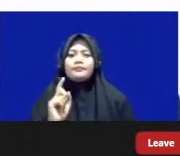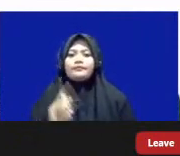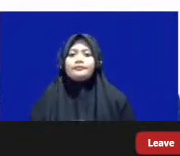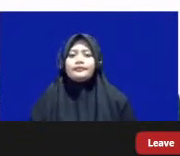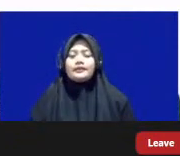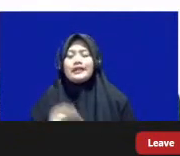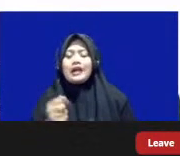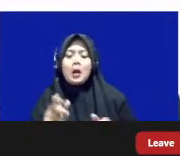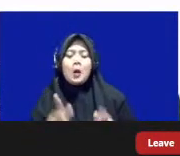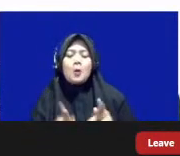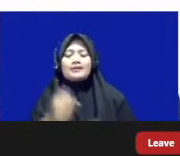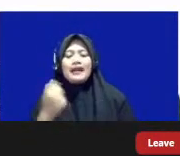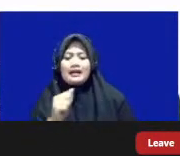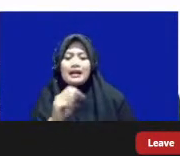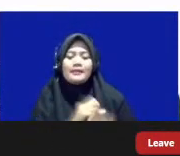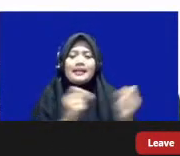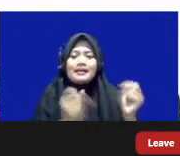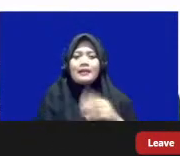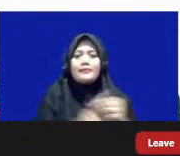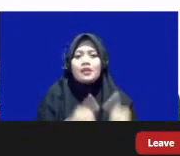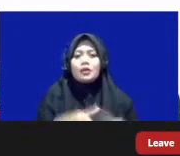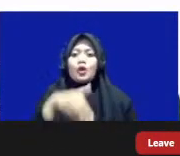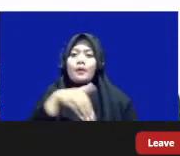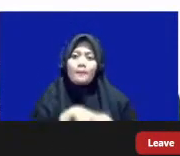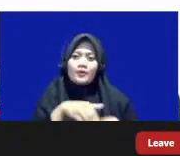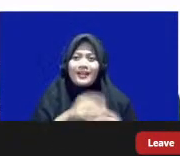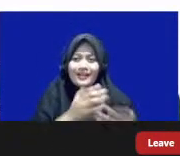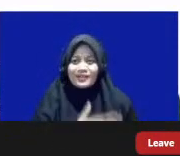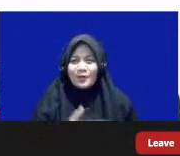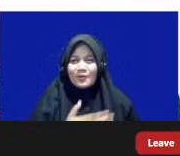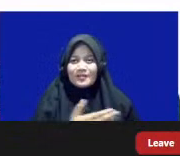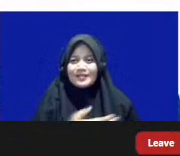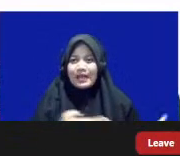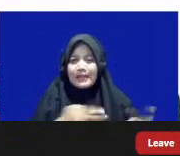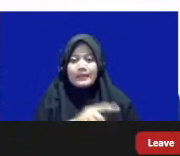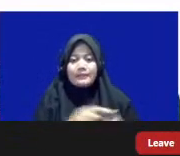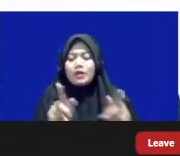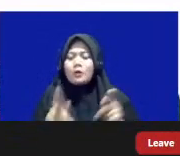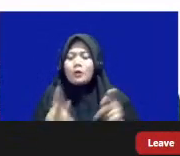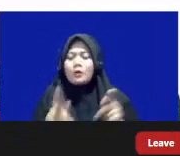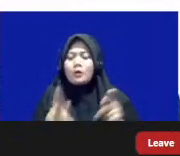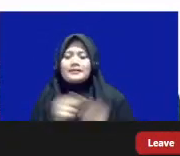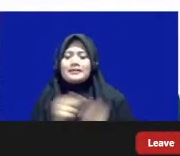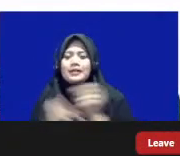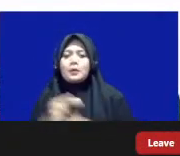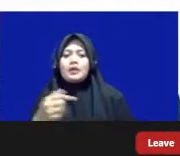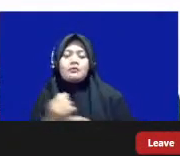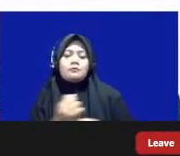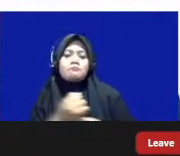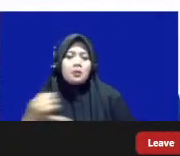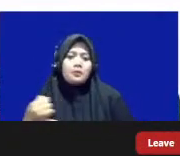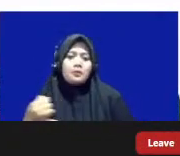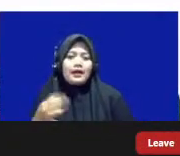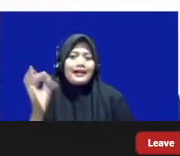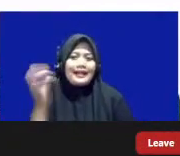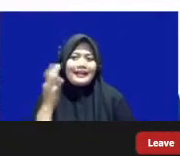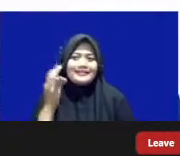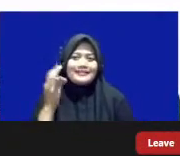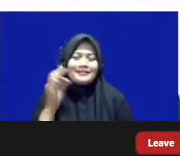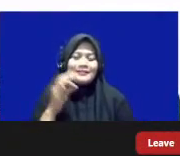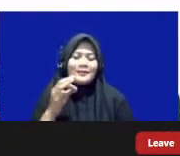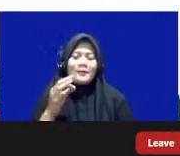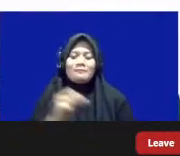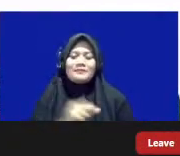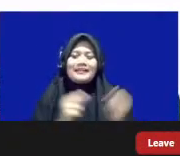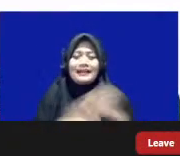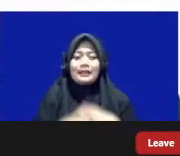bencana, mereka akan jadi modal sosial bagi mereka. Tapi kalau ada bencana, itu menjadi pengurang risiko bencana bagi kita semua. Nah, ini yang kita lakukan